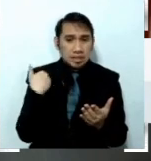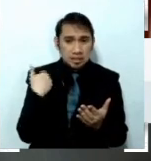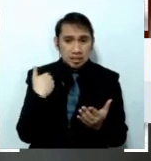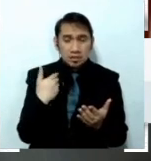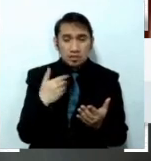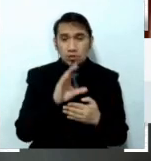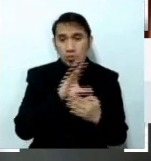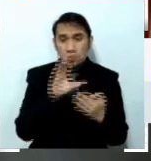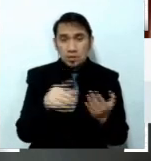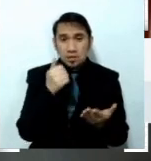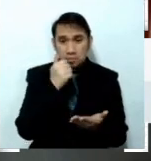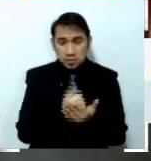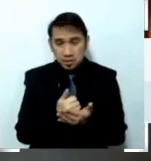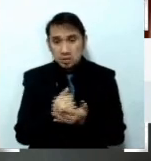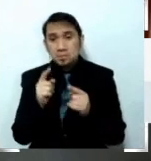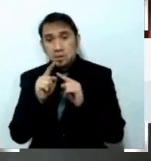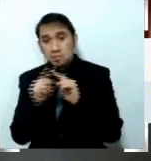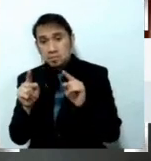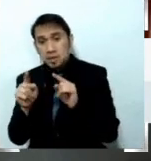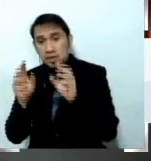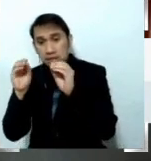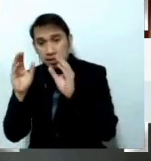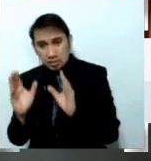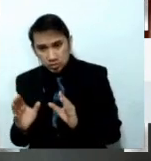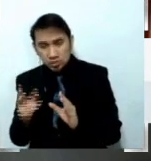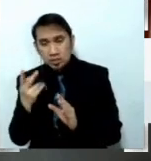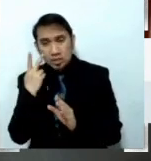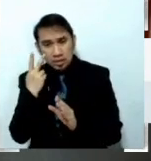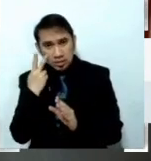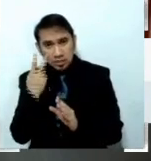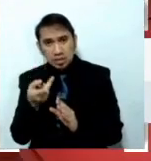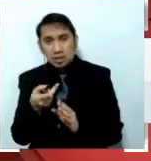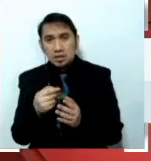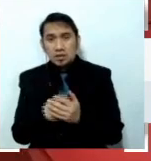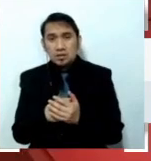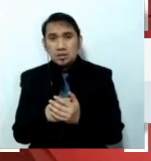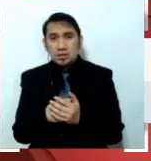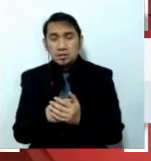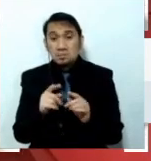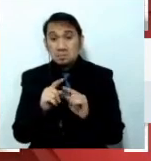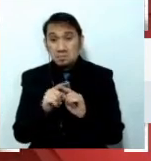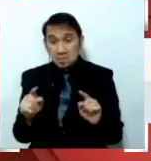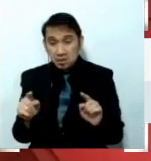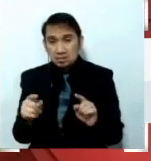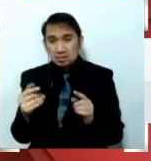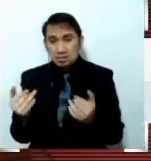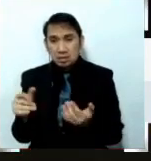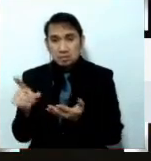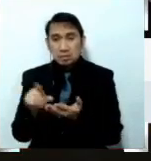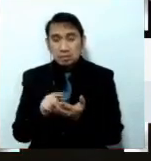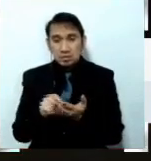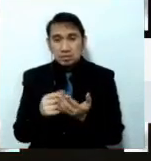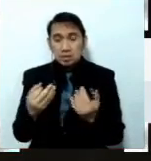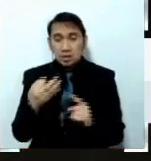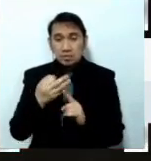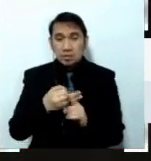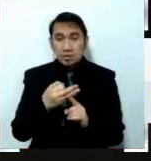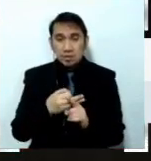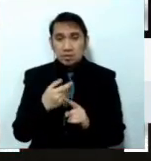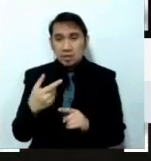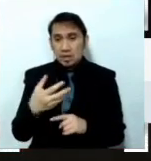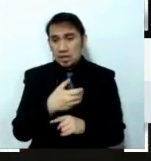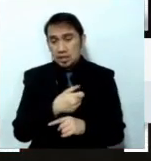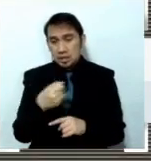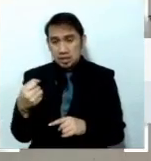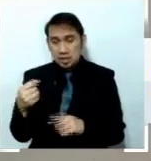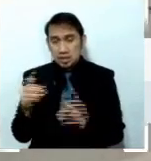teacher yung parang current draft, really reproduce na at Pebrero ngayong taon nang ipa-pull out ng DepEd ang mga